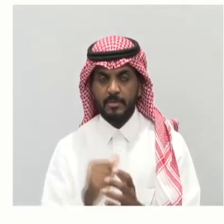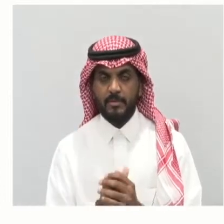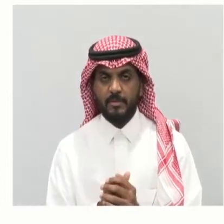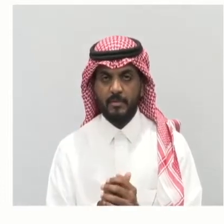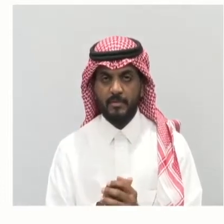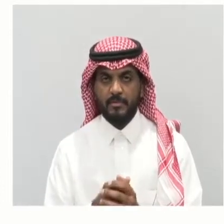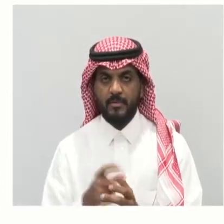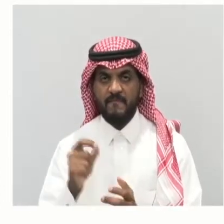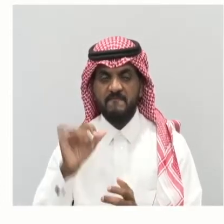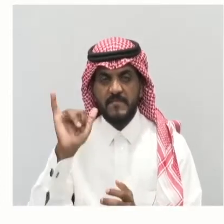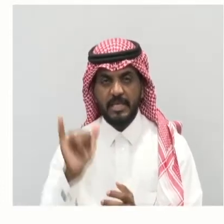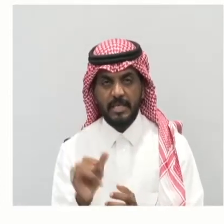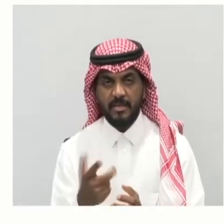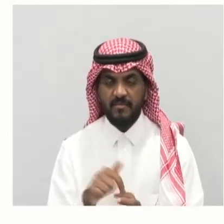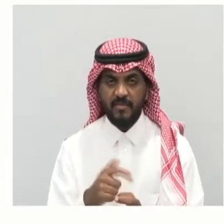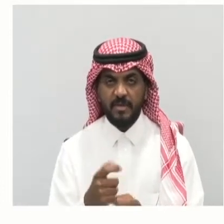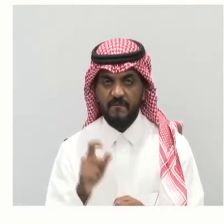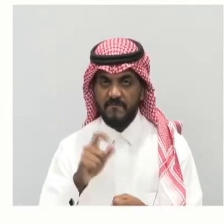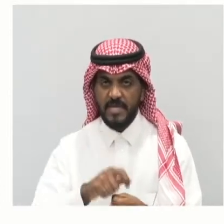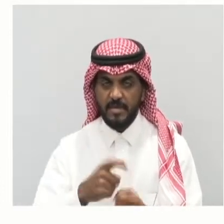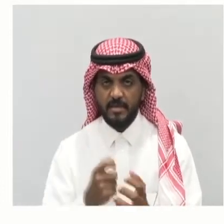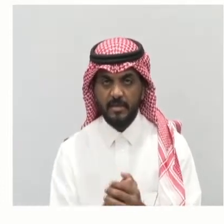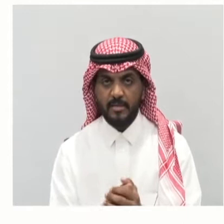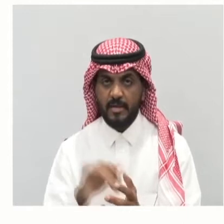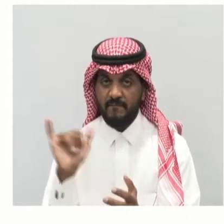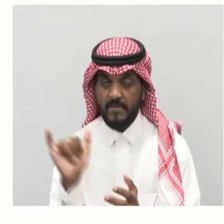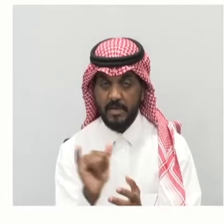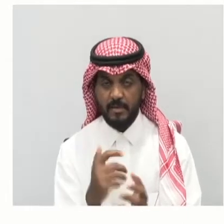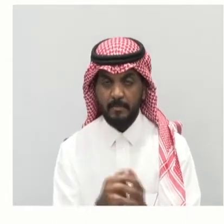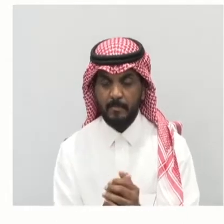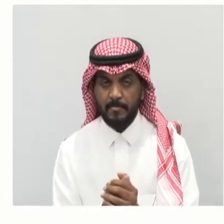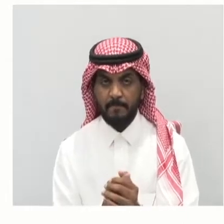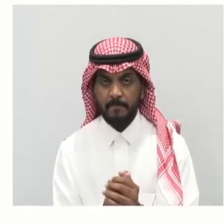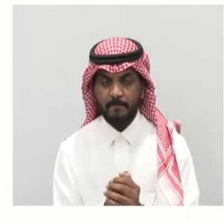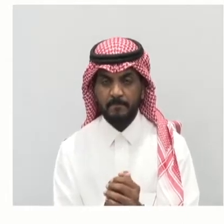أحسنتم. في، هنا يوجد مد بالياء. أيضا